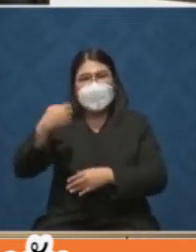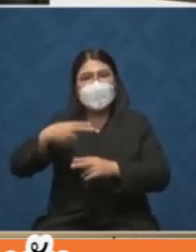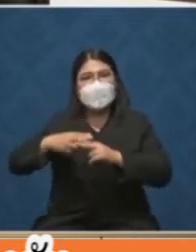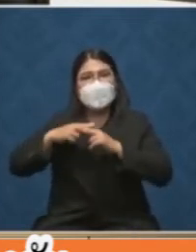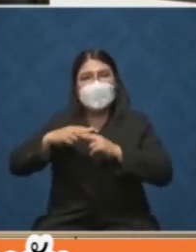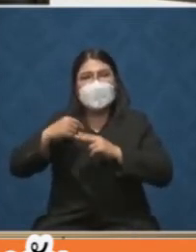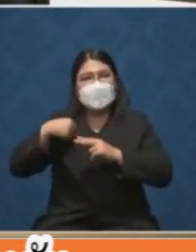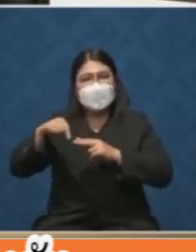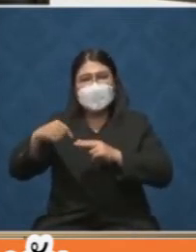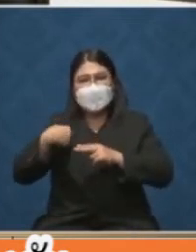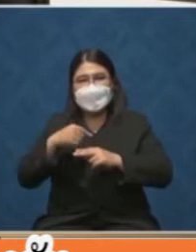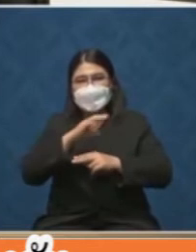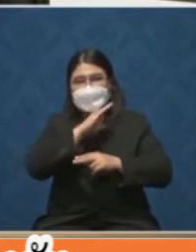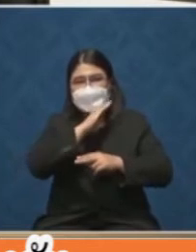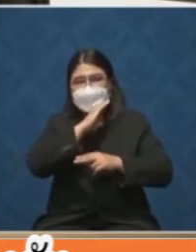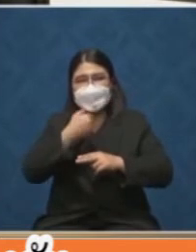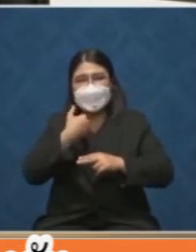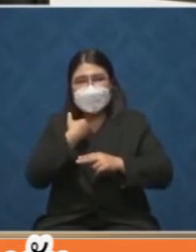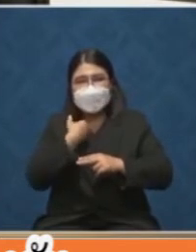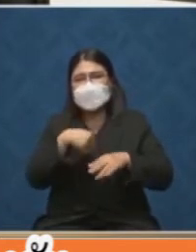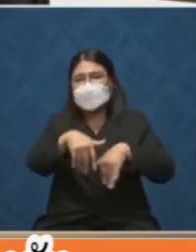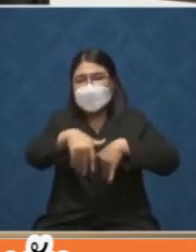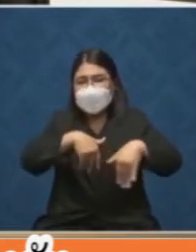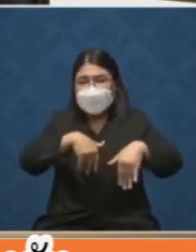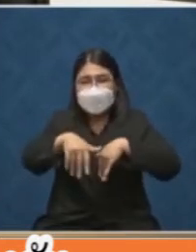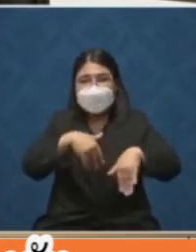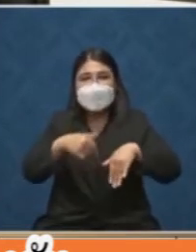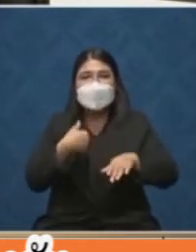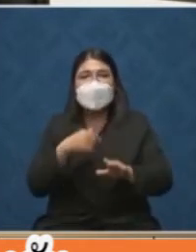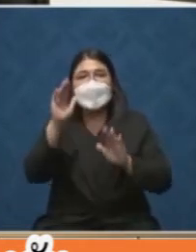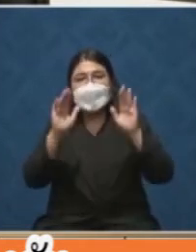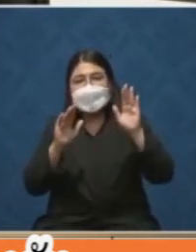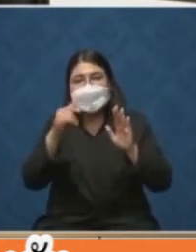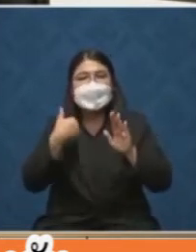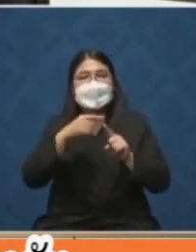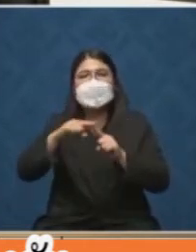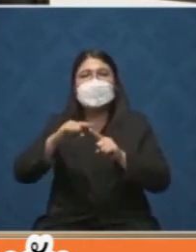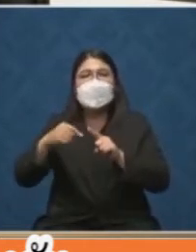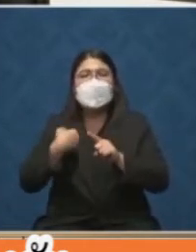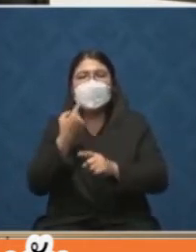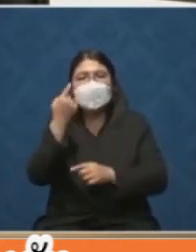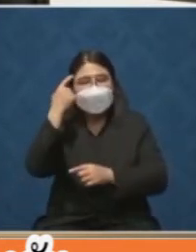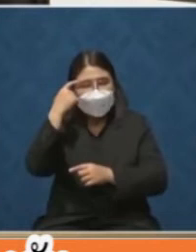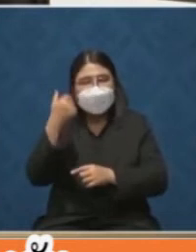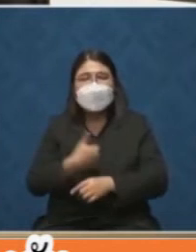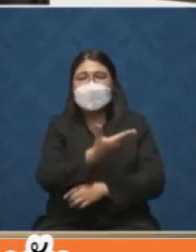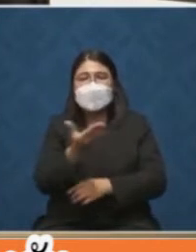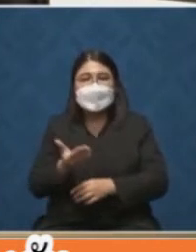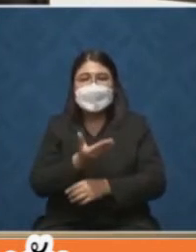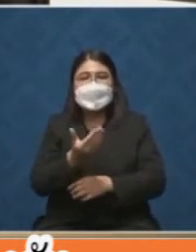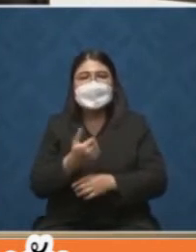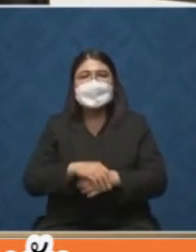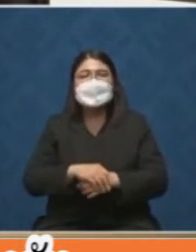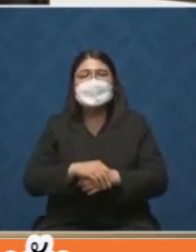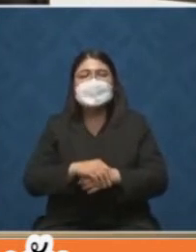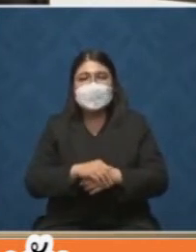ะพวกเราในฐานผู้แทนปชชาาไทย ไม่เห็นเหตผลใใที่เราจะใช้อำนาของเราเพื่อ